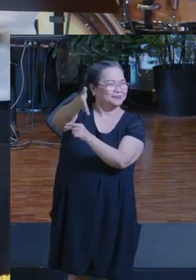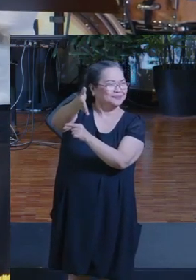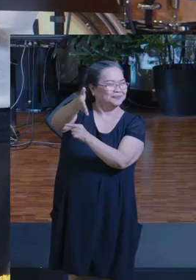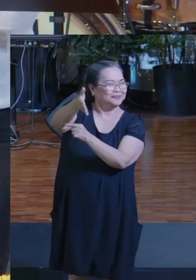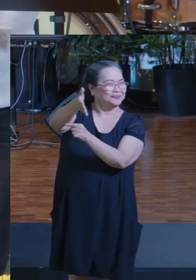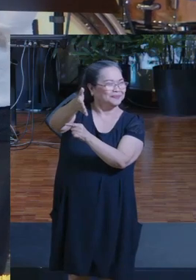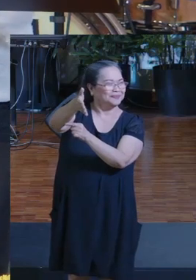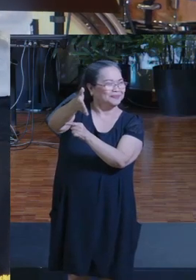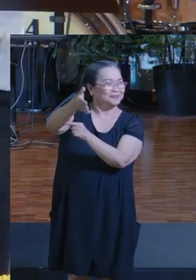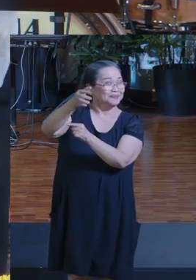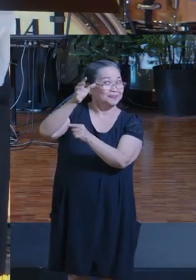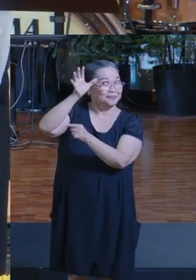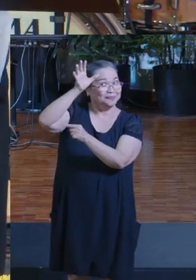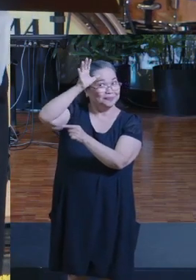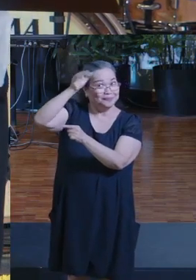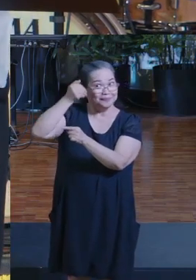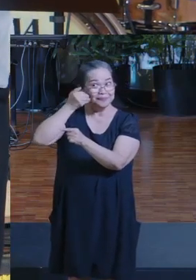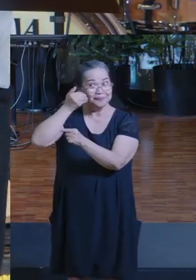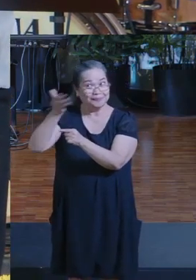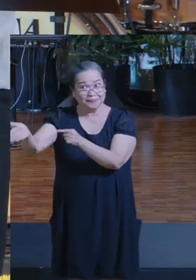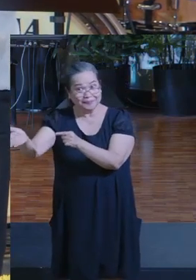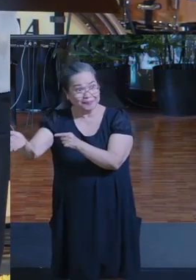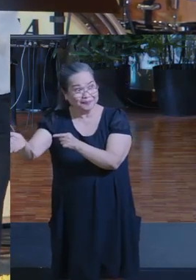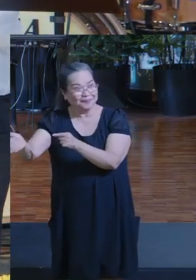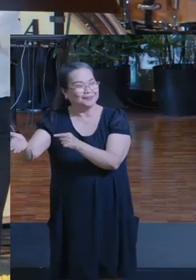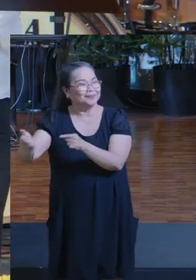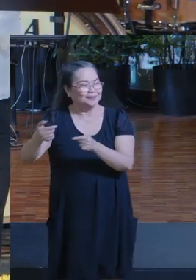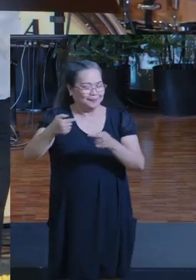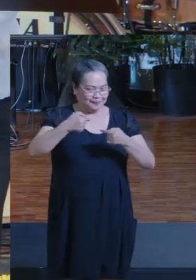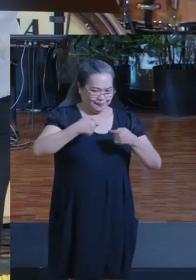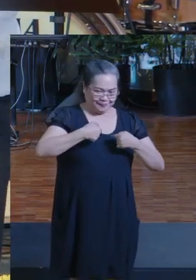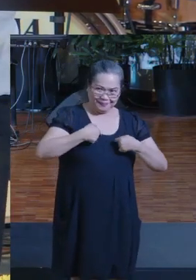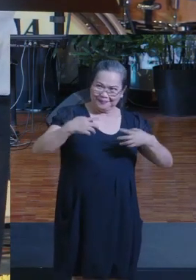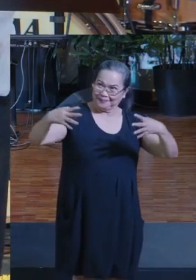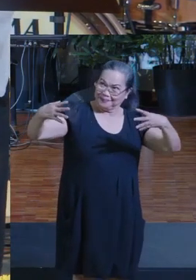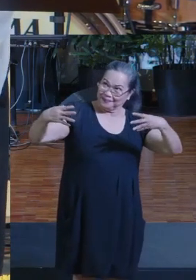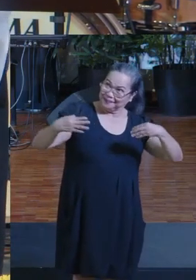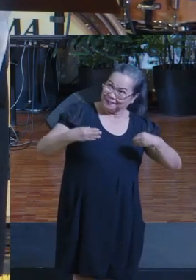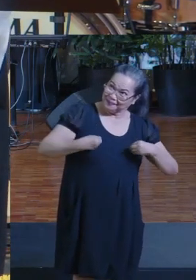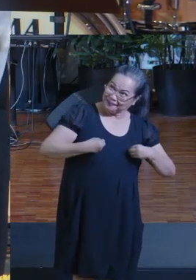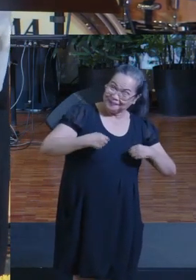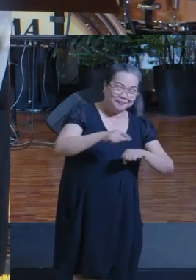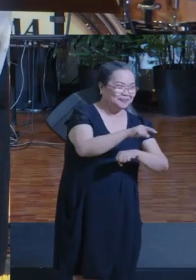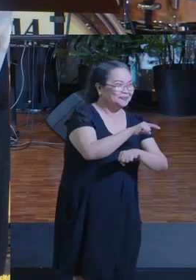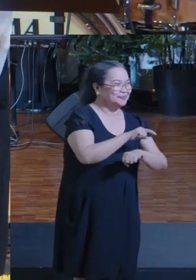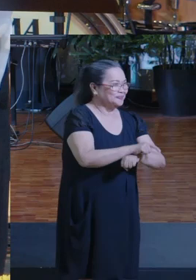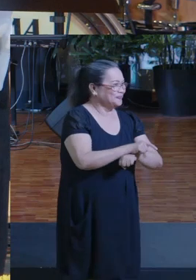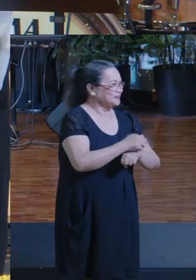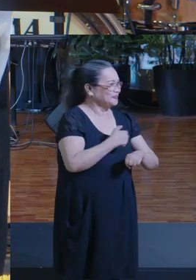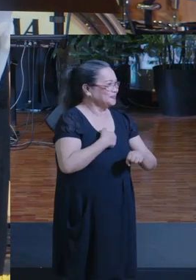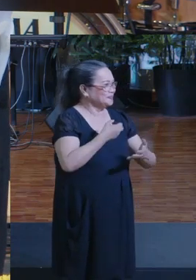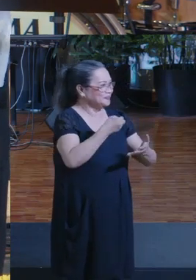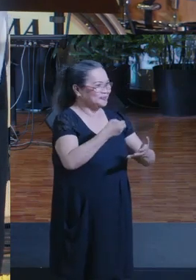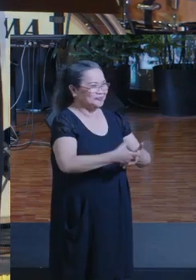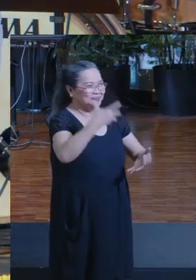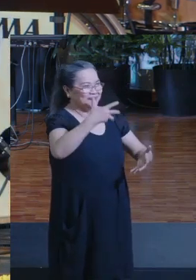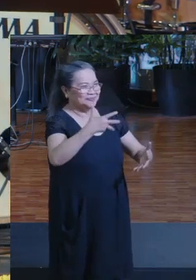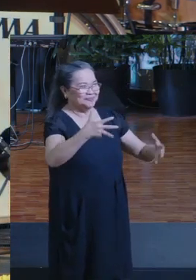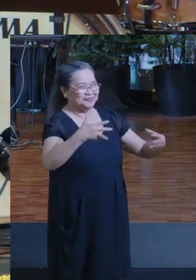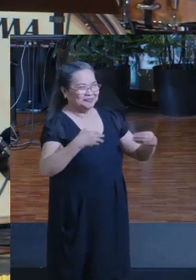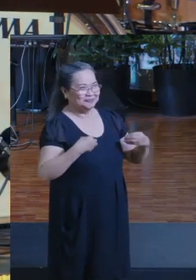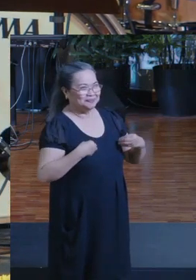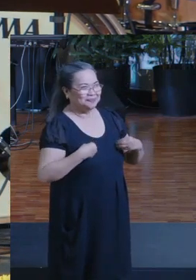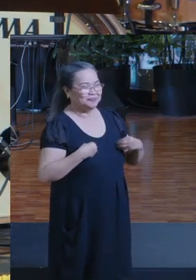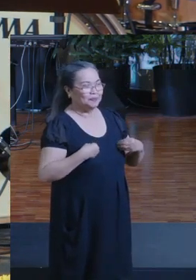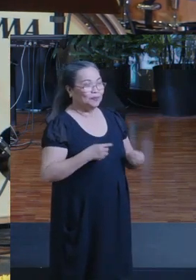sa pagkamatay ng kanilang ama, sila ay merong tatanggaping kayamanan. Wala